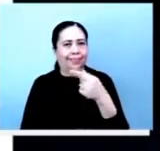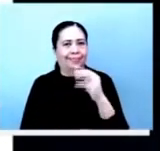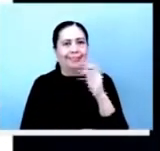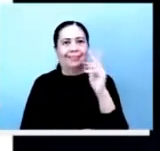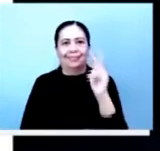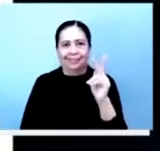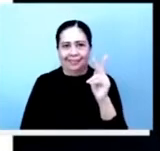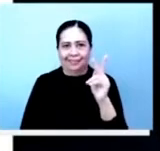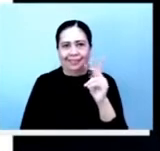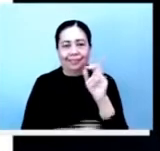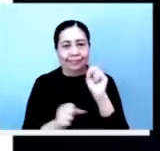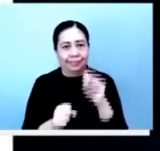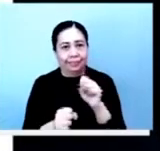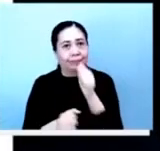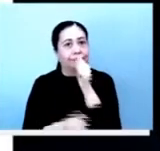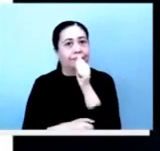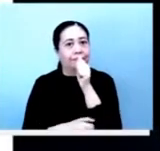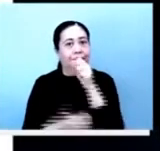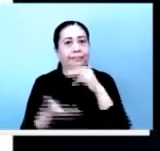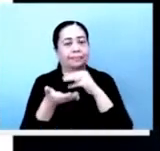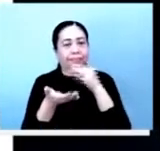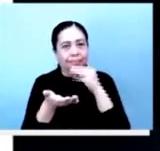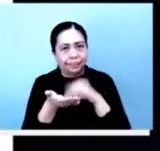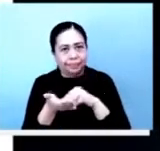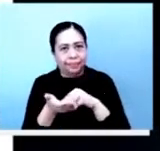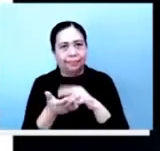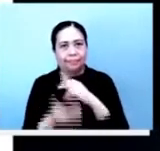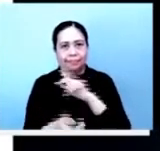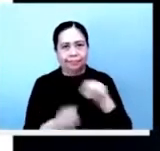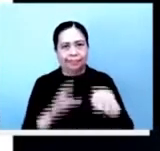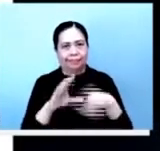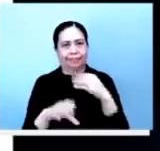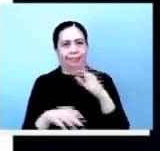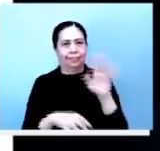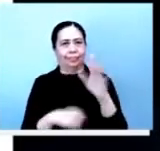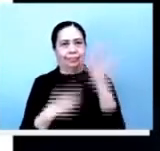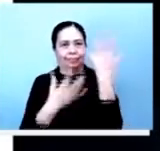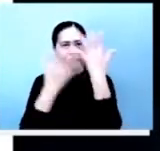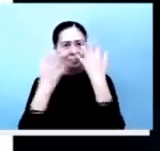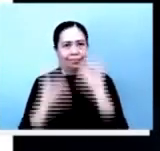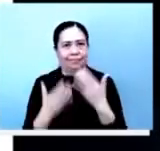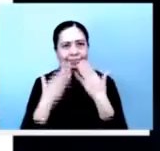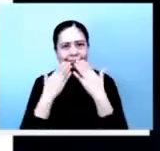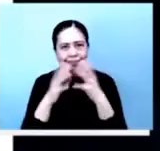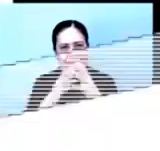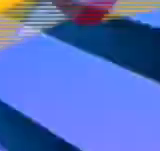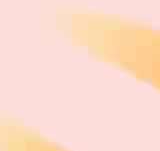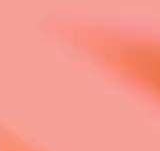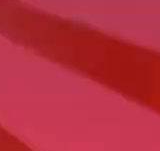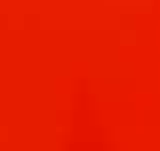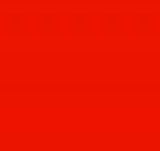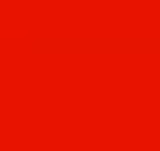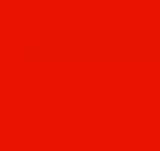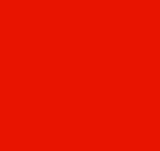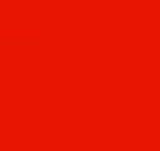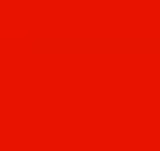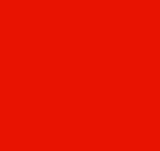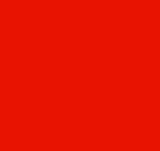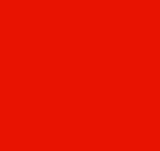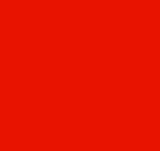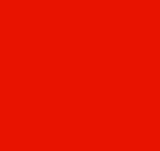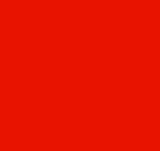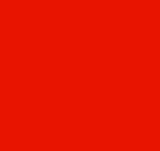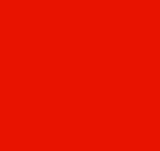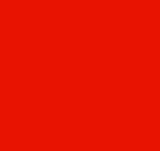Kapatid. Mangyaring i-private message po ninyo sa akin ang inyong mga katanungan. Maraming salamat. Mga kapatid,